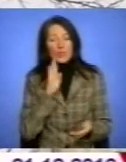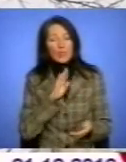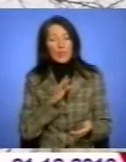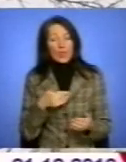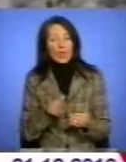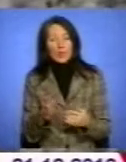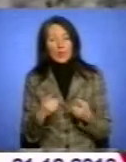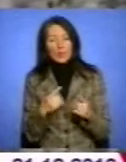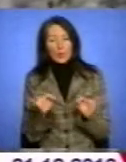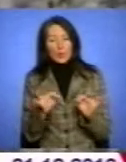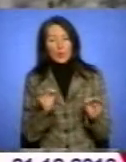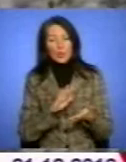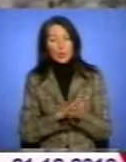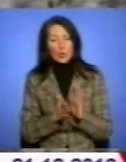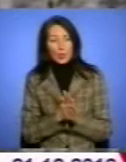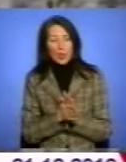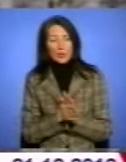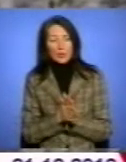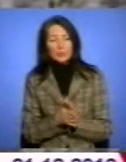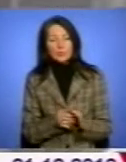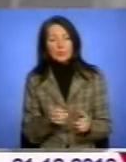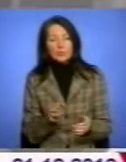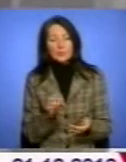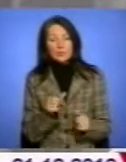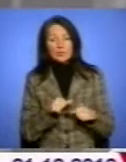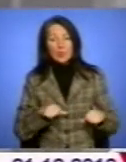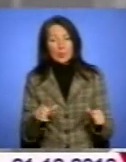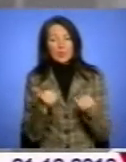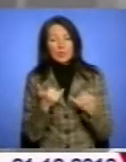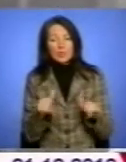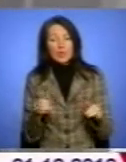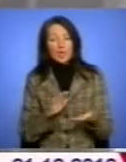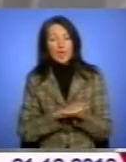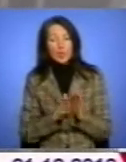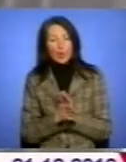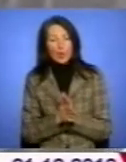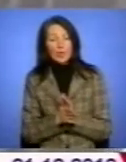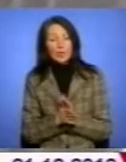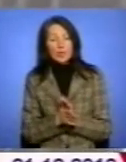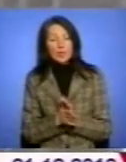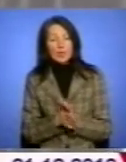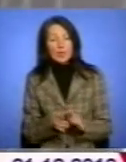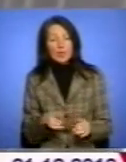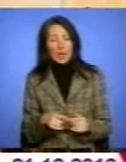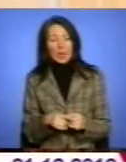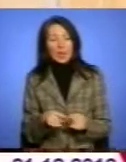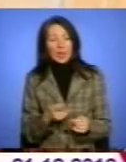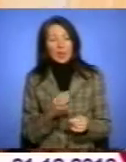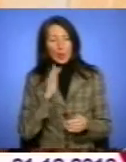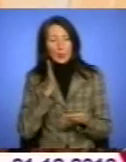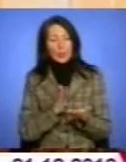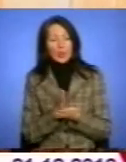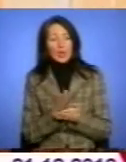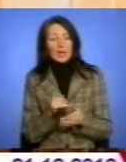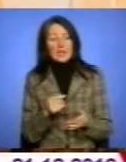ситуацію. У понеділок на засіданні комісії з надзвичайних ситуацій вона сказала, що де неможливо зараз збити бурульку чи зняти